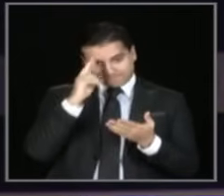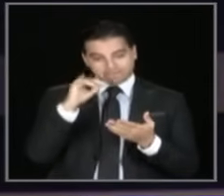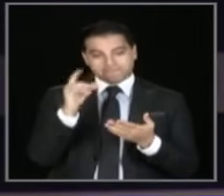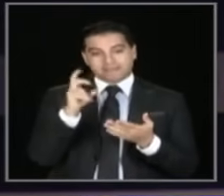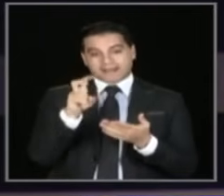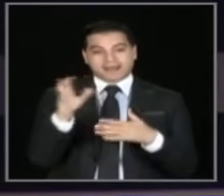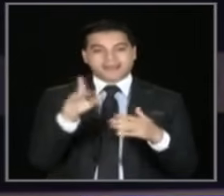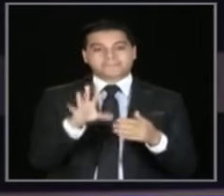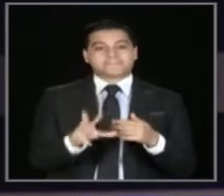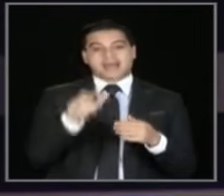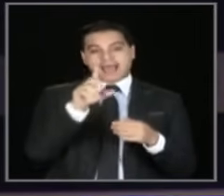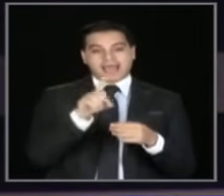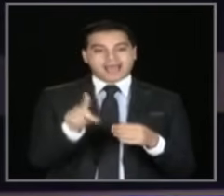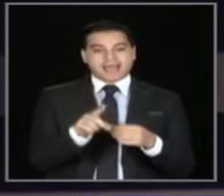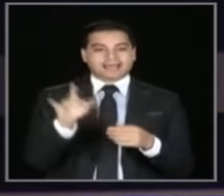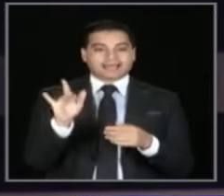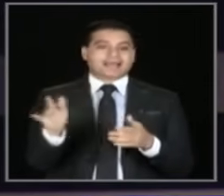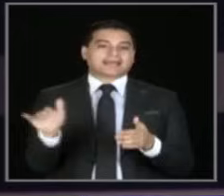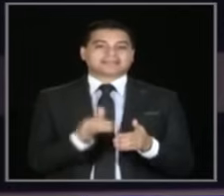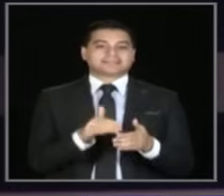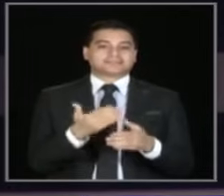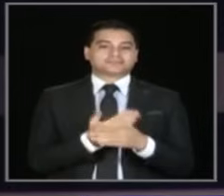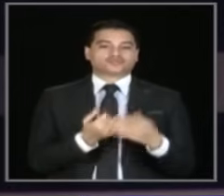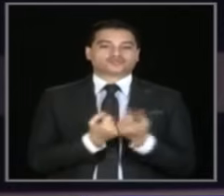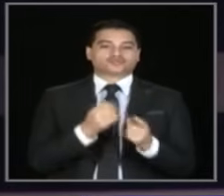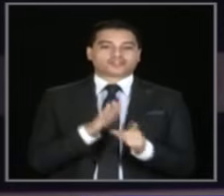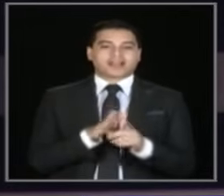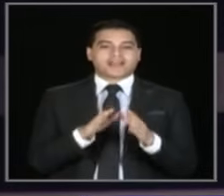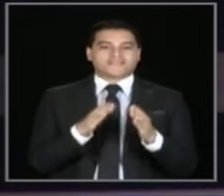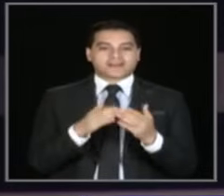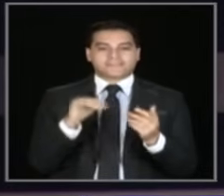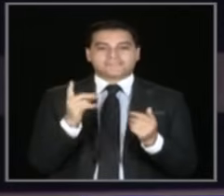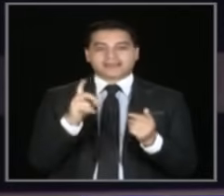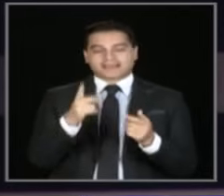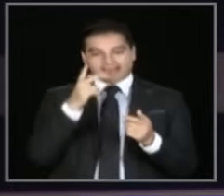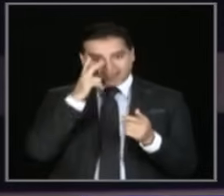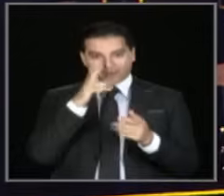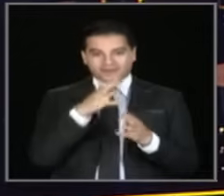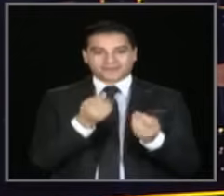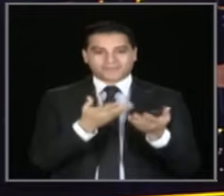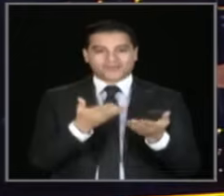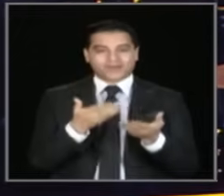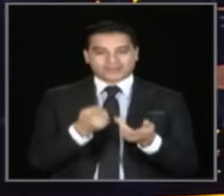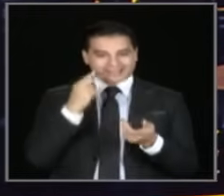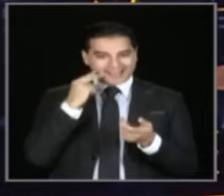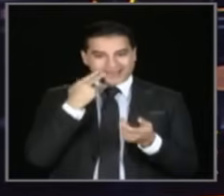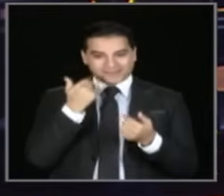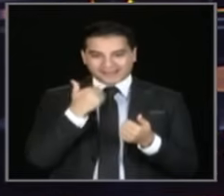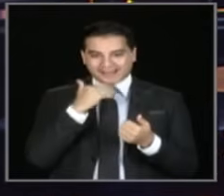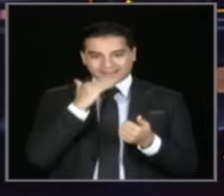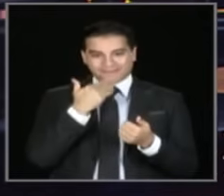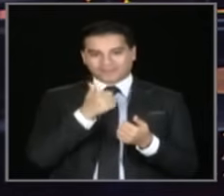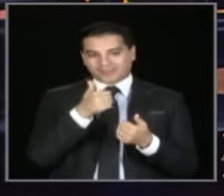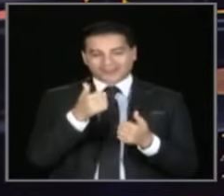منى بهاء جايه تشجع فريق أليكس. ايه المفاجاه الحلوه دي يا منى؟ ازيك يا منى؟ الحمد